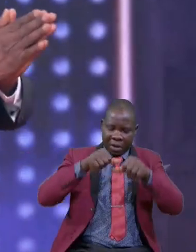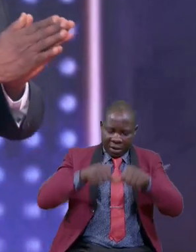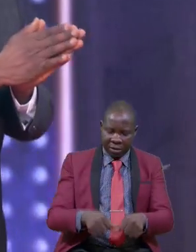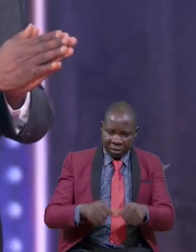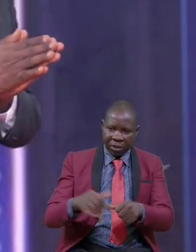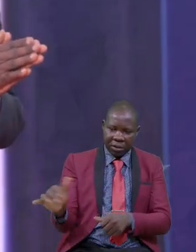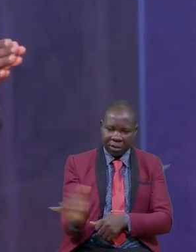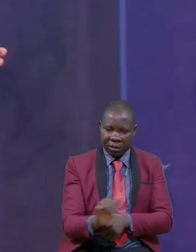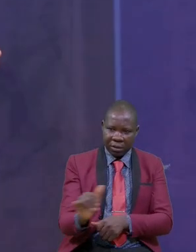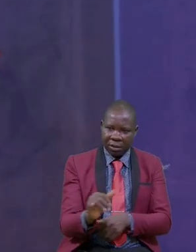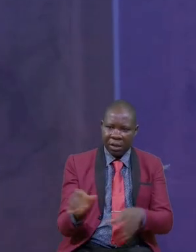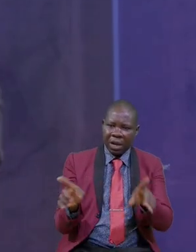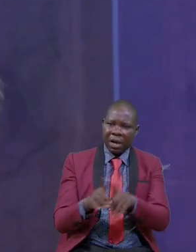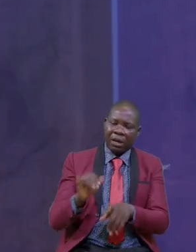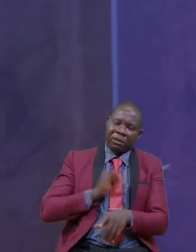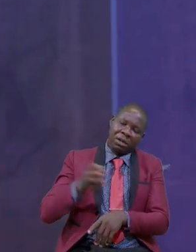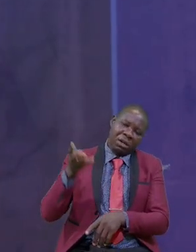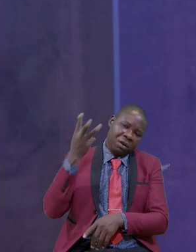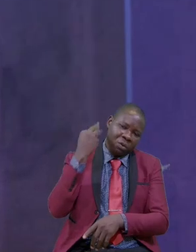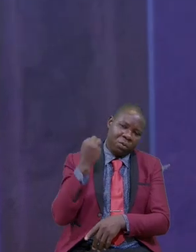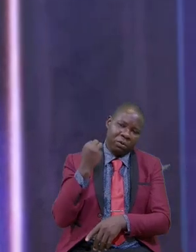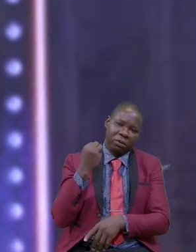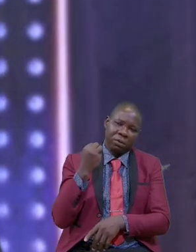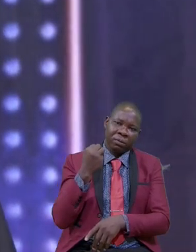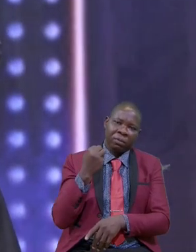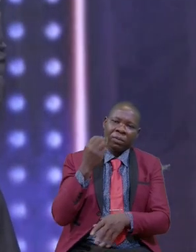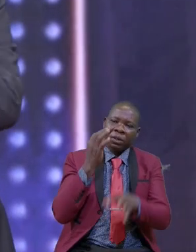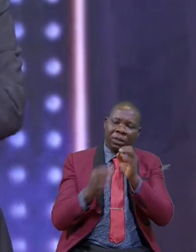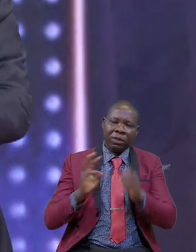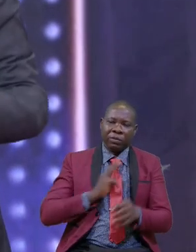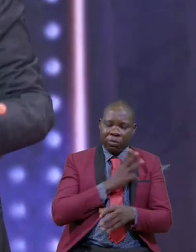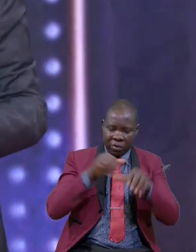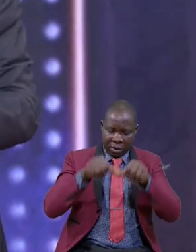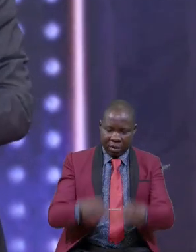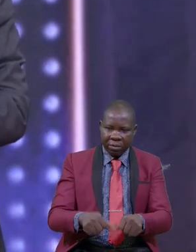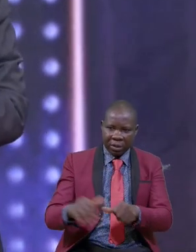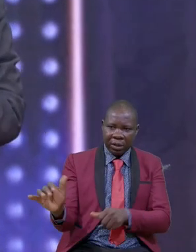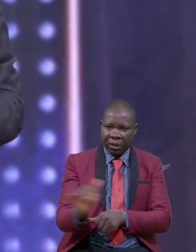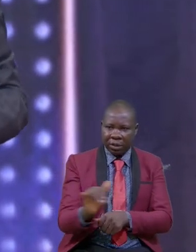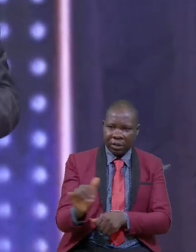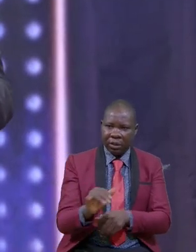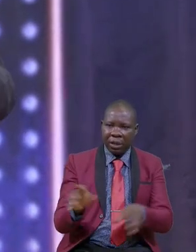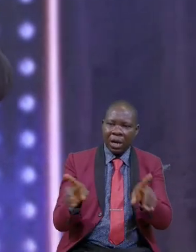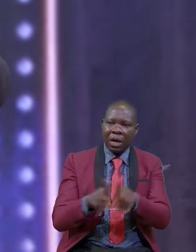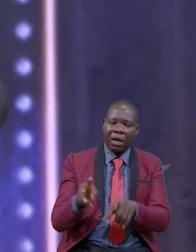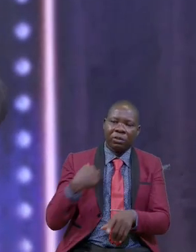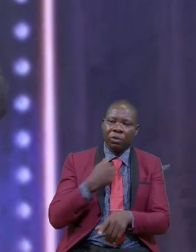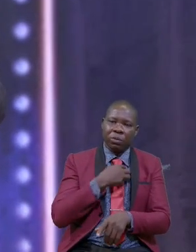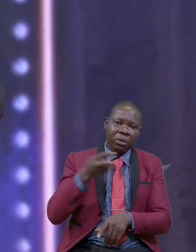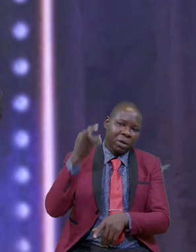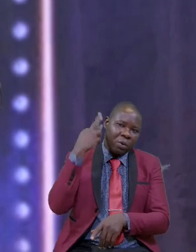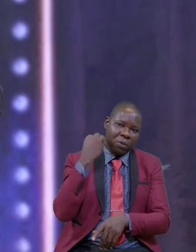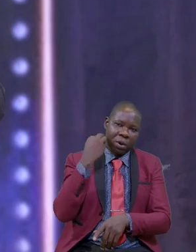I was. Comme je l'étais. If we remain si nous the same sommes toujours as les mêmes, we were, comme nous l'avons toujours été,